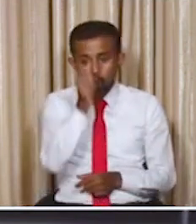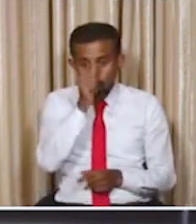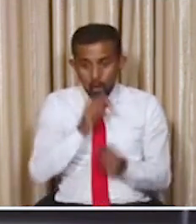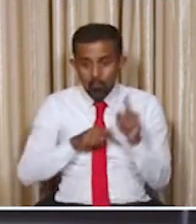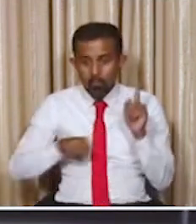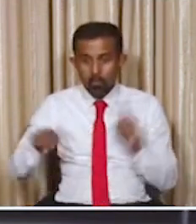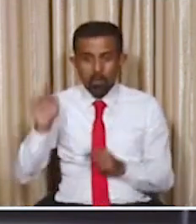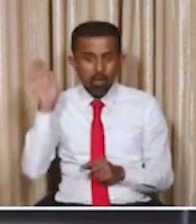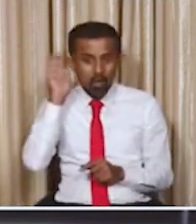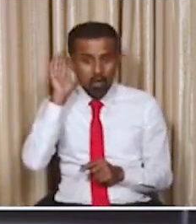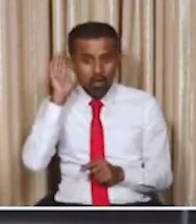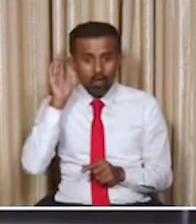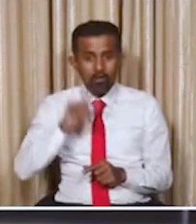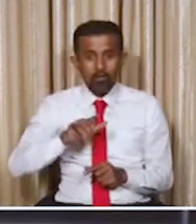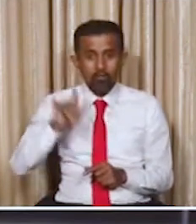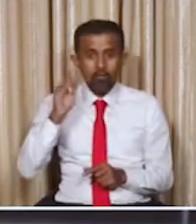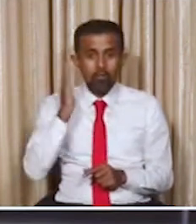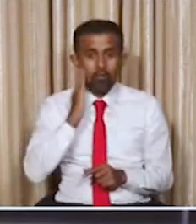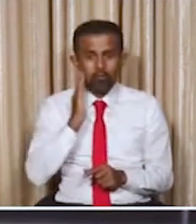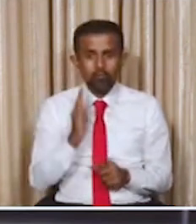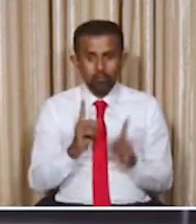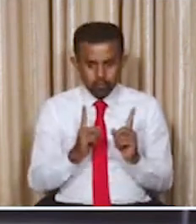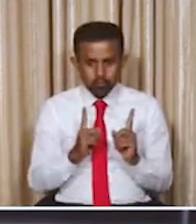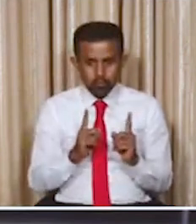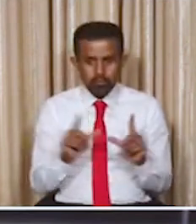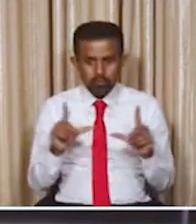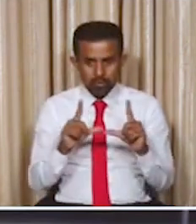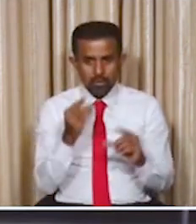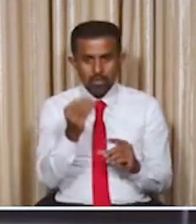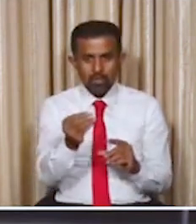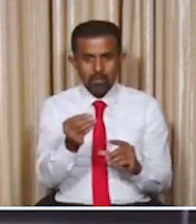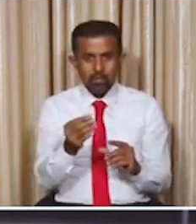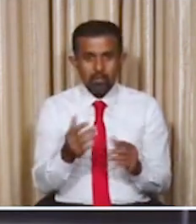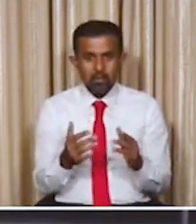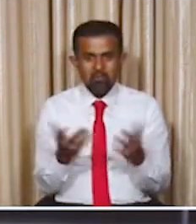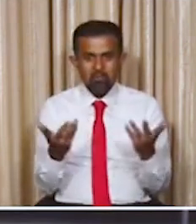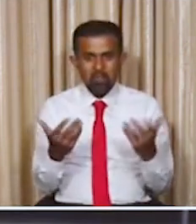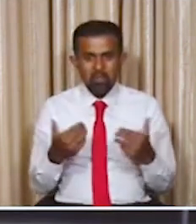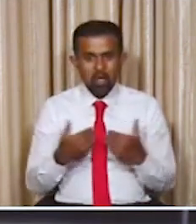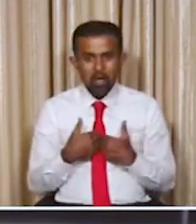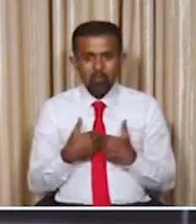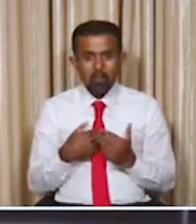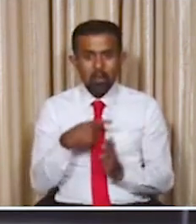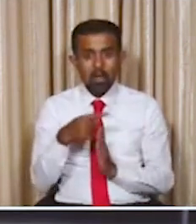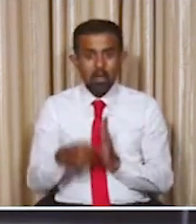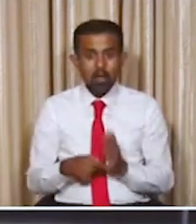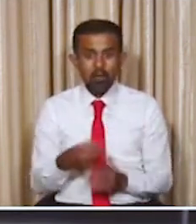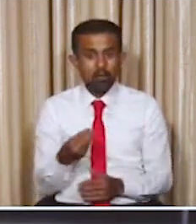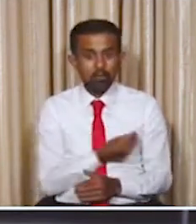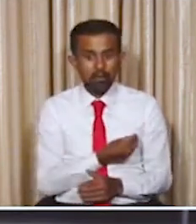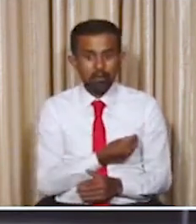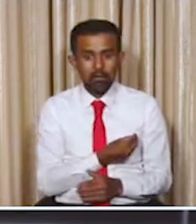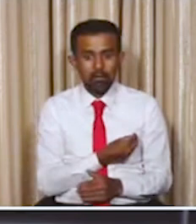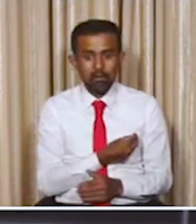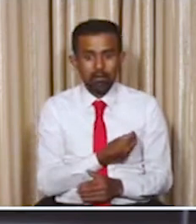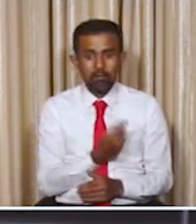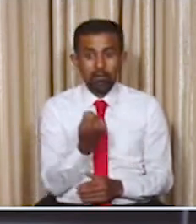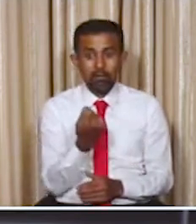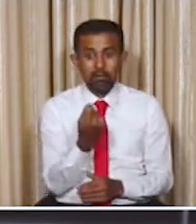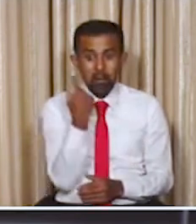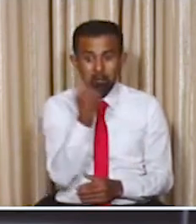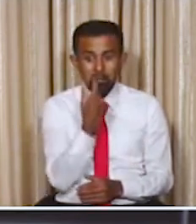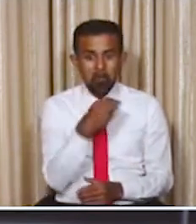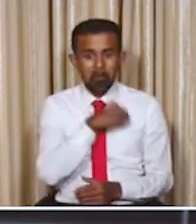ගිහිල්ලා අහනවා විදේශිකයින්ට පමණද මේකේ ලයිසන් එක දෙන්නේ බැරිද මේ අපේ ලෝකල් කෙනෙකුටත් දෙන්න. ඒ කියන්නේ ගාණක්